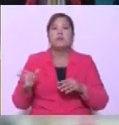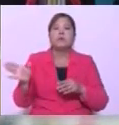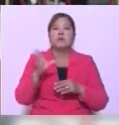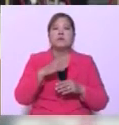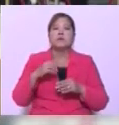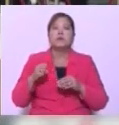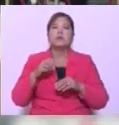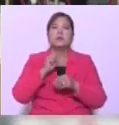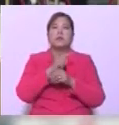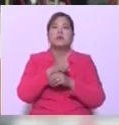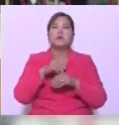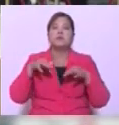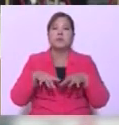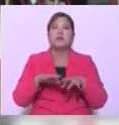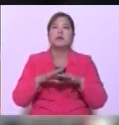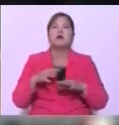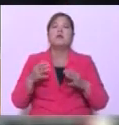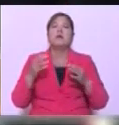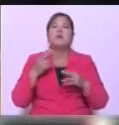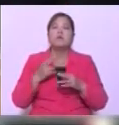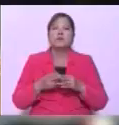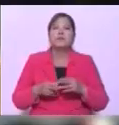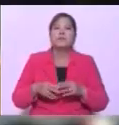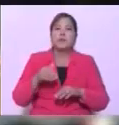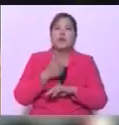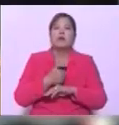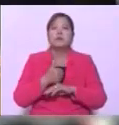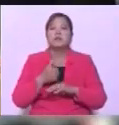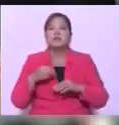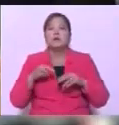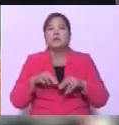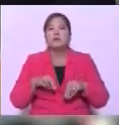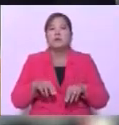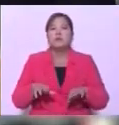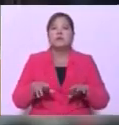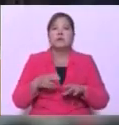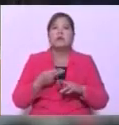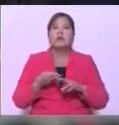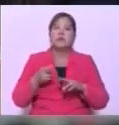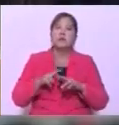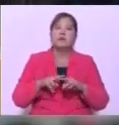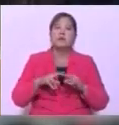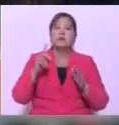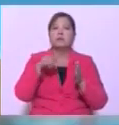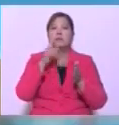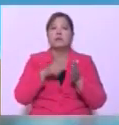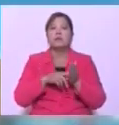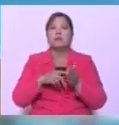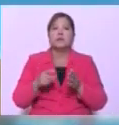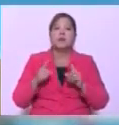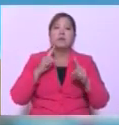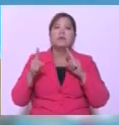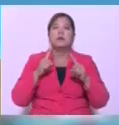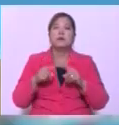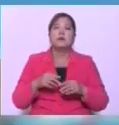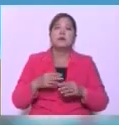задачу выполнили. А вот как сам оценивает президент работу нынешнего правительства? Этот вопрос тоже прозвучал на брифинге. Правительство, на